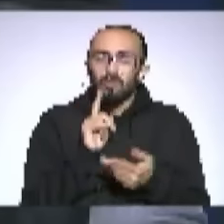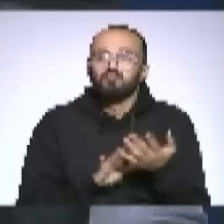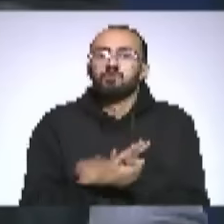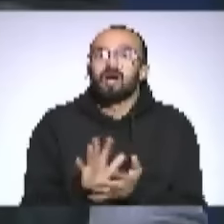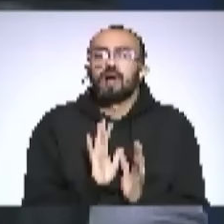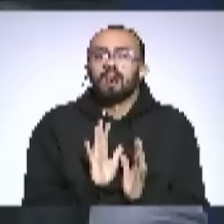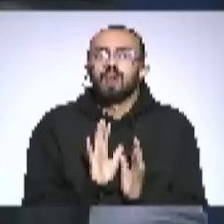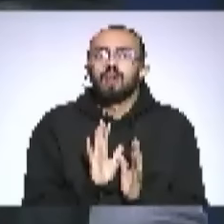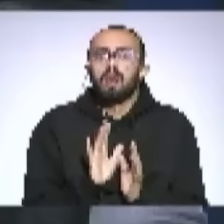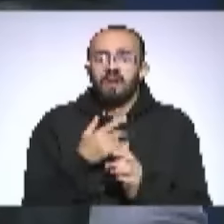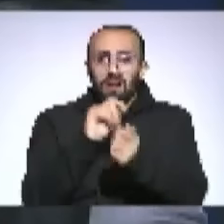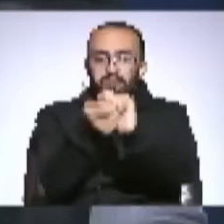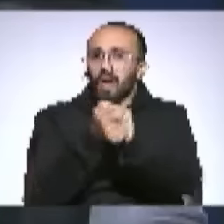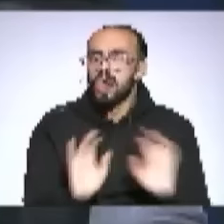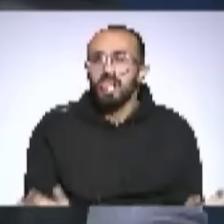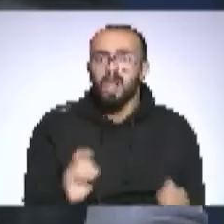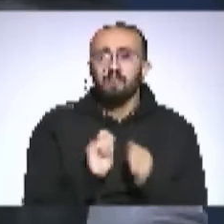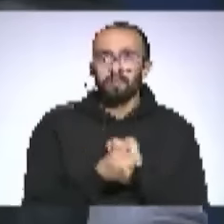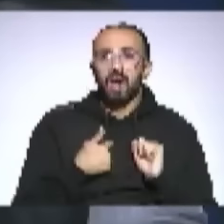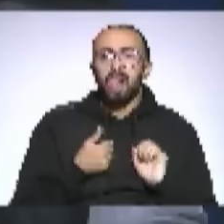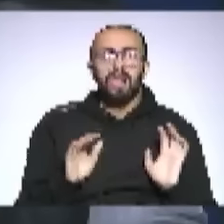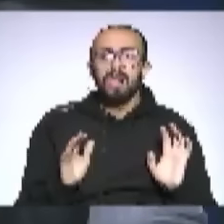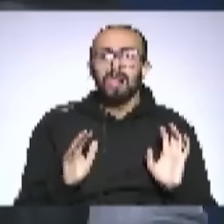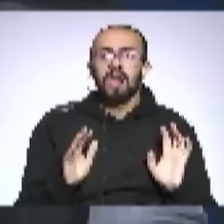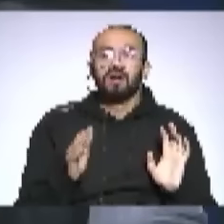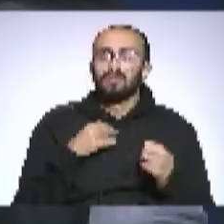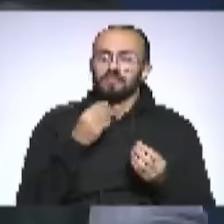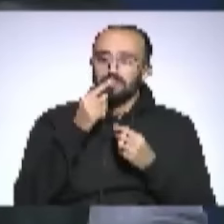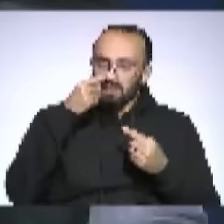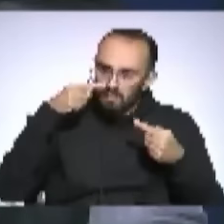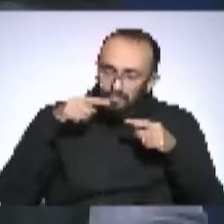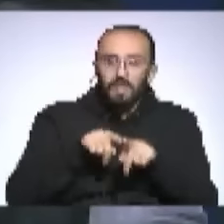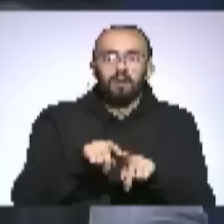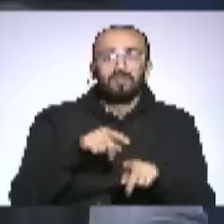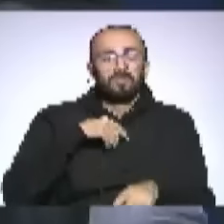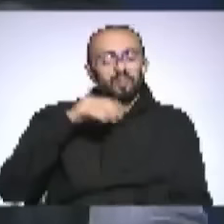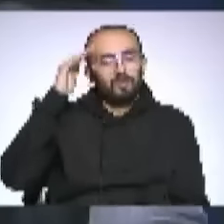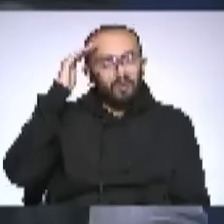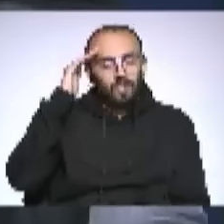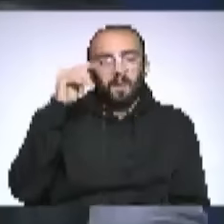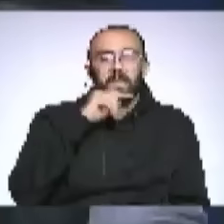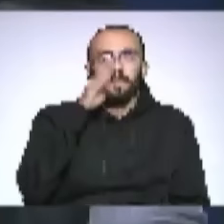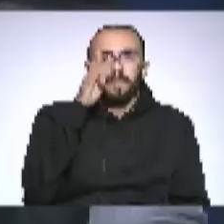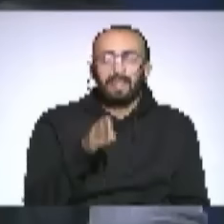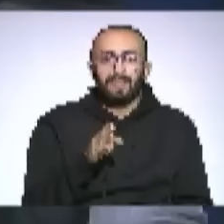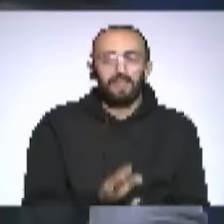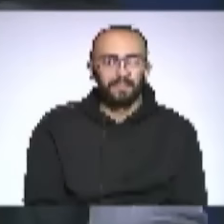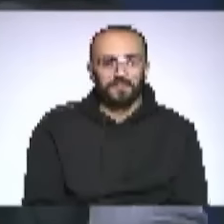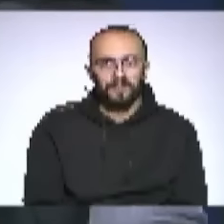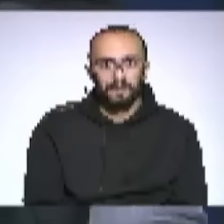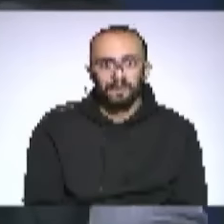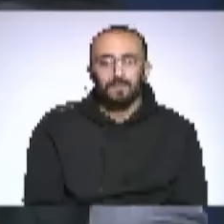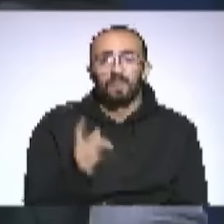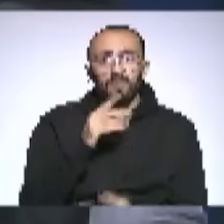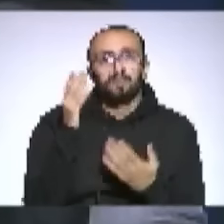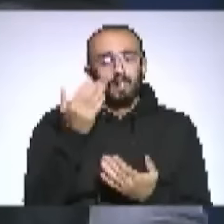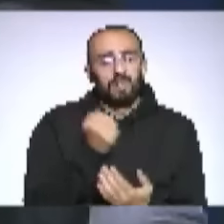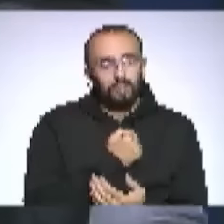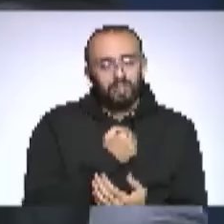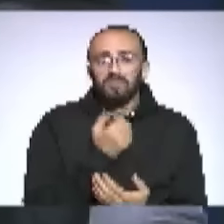ما حدش بيغير حد صح انما اتعايش مع طبيعه الاخر انا بشكر بنتي وفي نفس الوقت بتطلب ان احنا نصلي